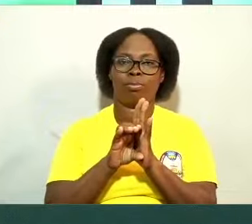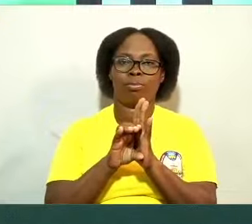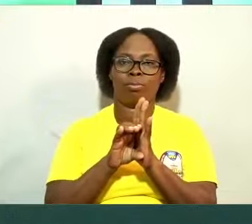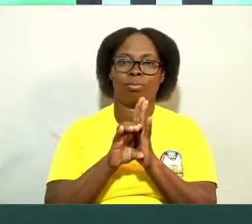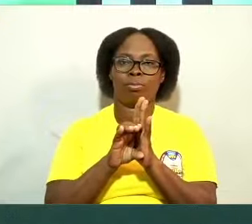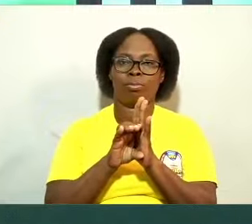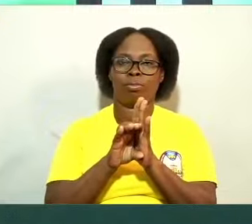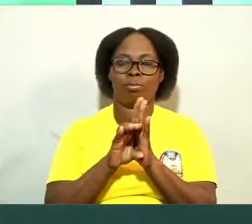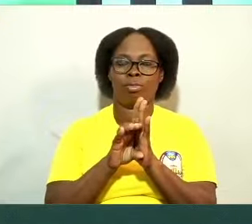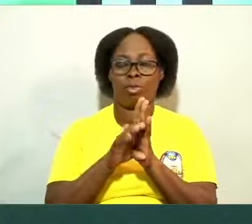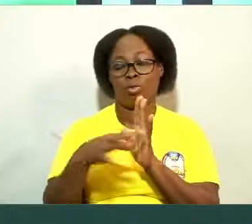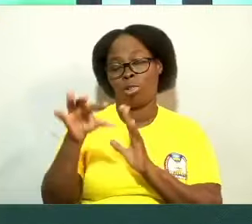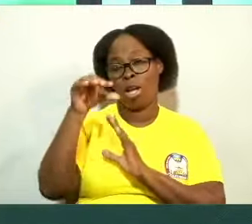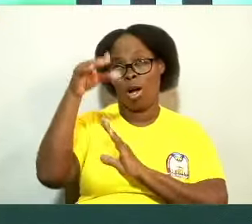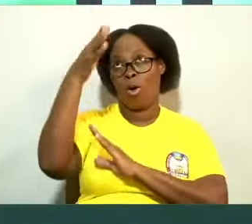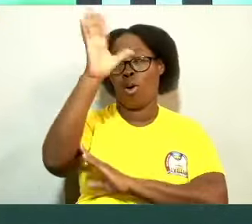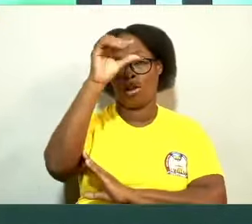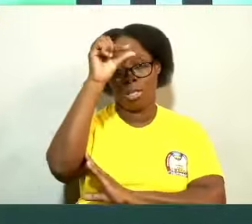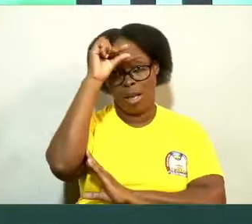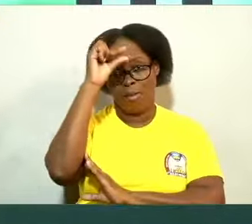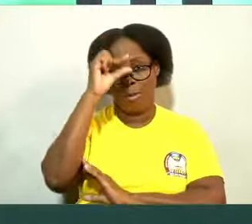ya serikali ya Mungu.